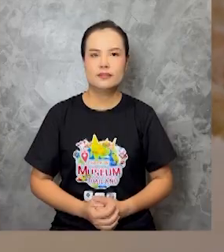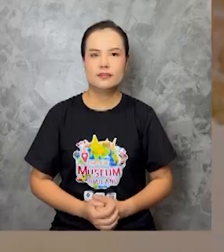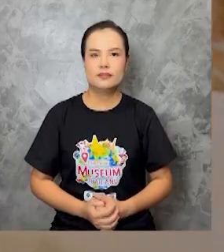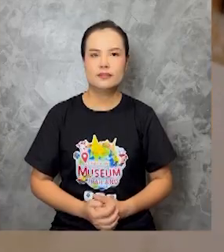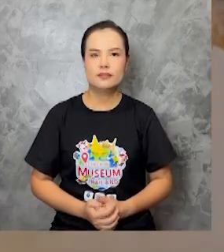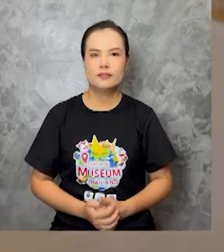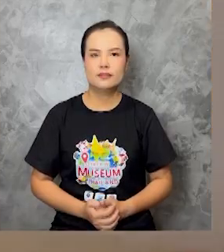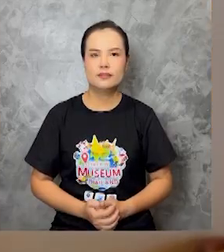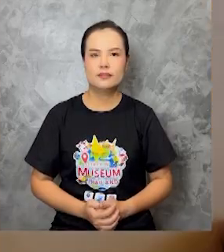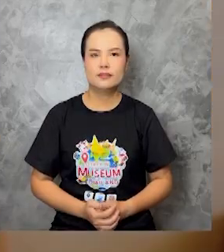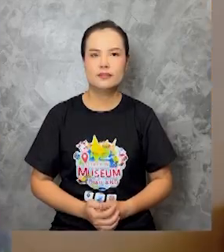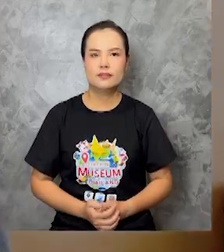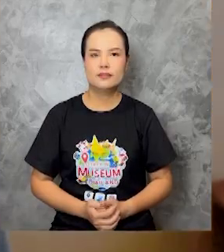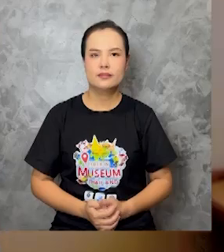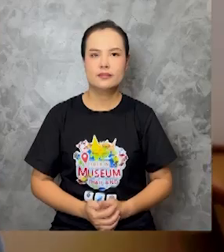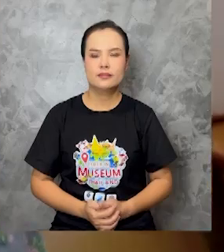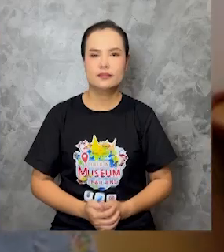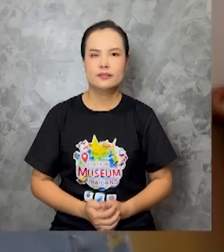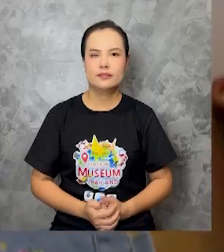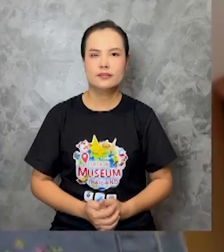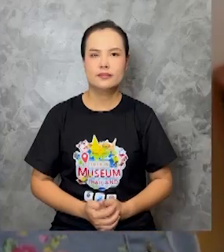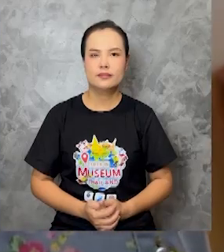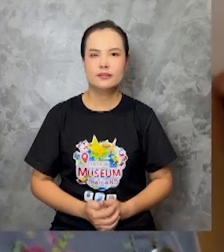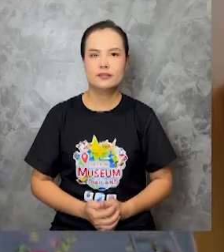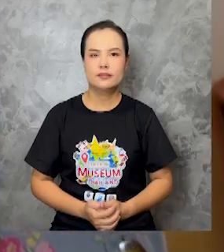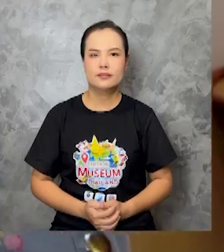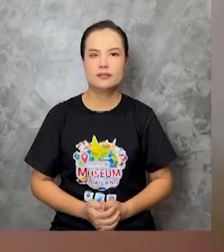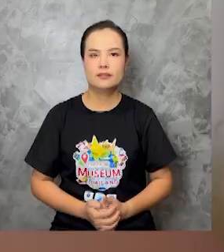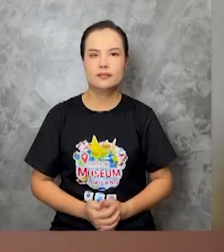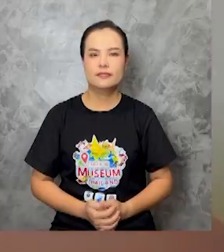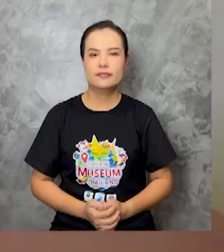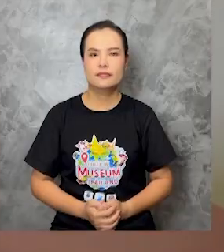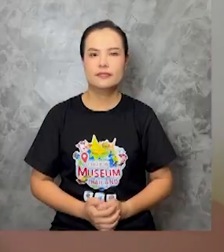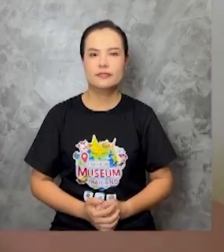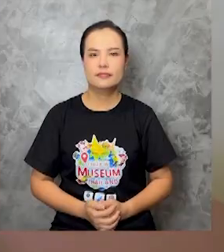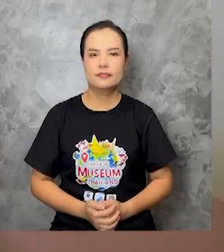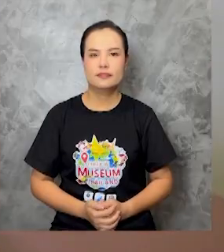สรรค์สิ่งสวยงามสู่ความสำเร็จที่ผ่องใส